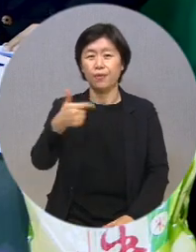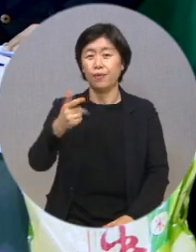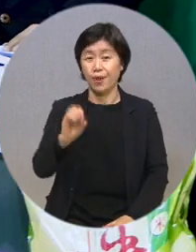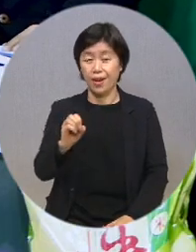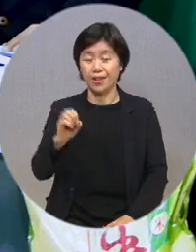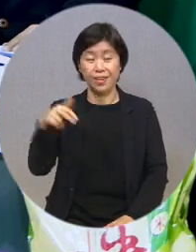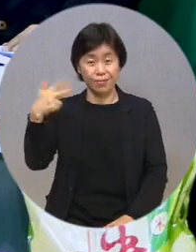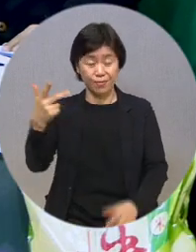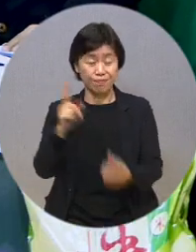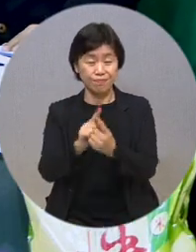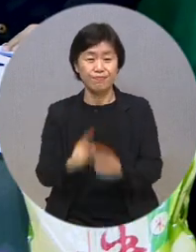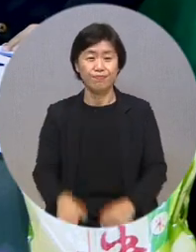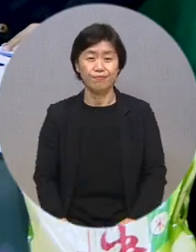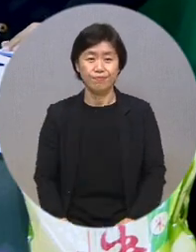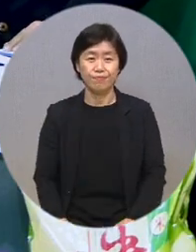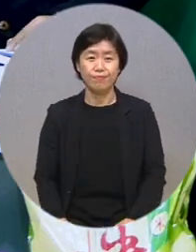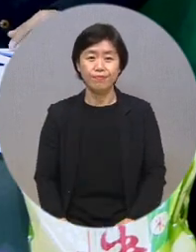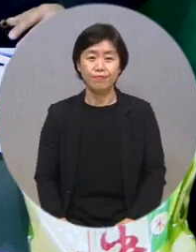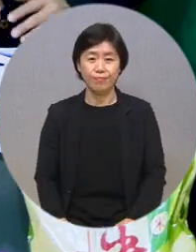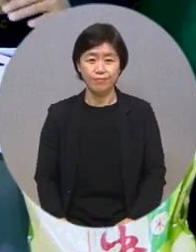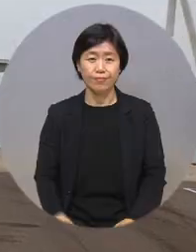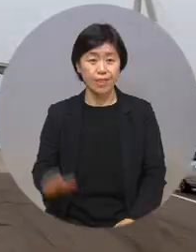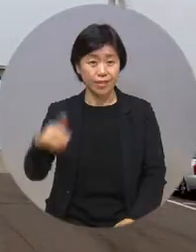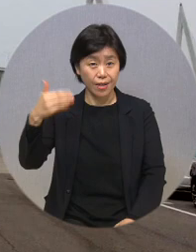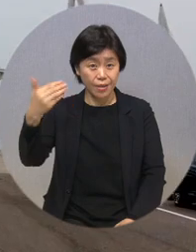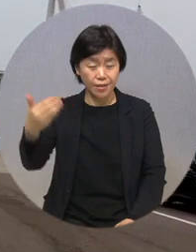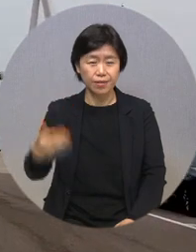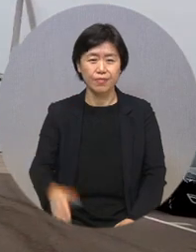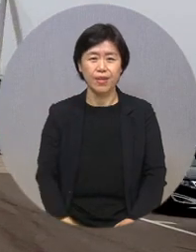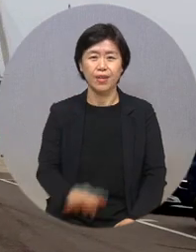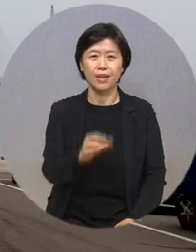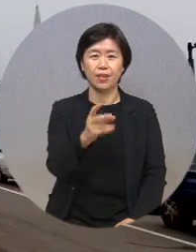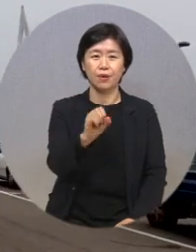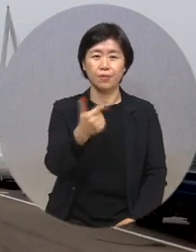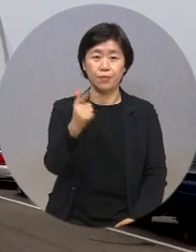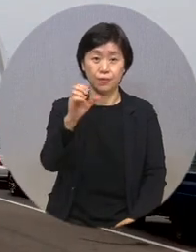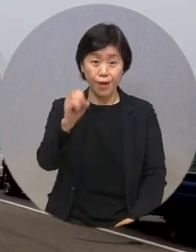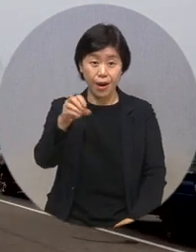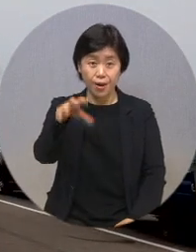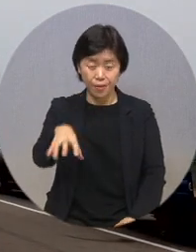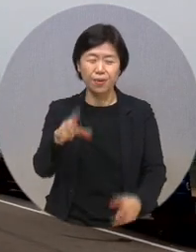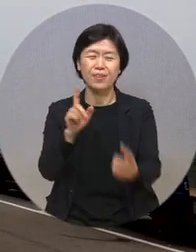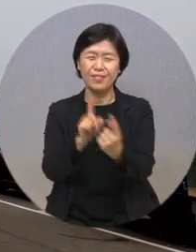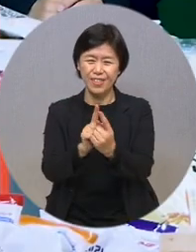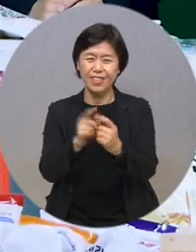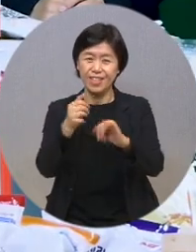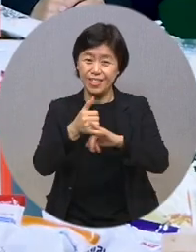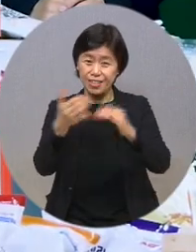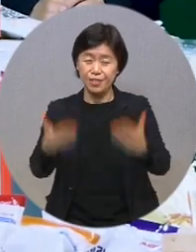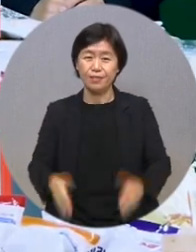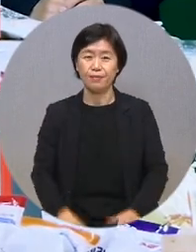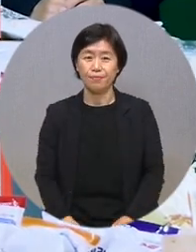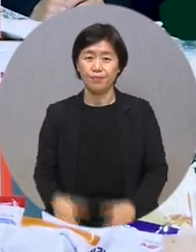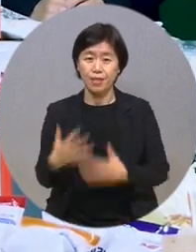네, 알겠습니다. 저희는 그러면 다음에는 영광에서 다시 찾아뵙도록 하겠습니다.